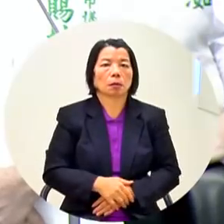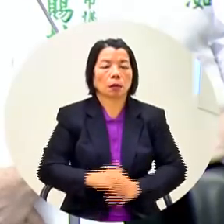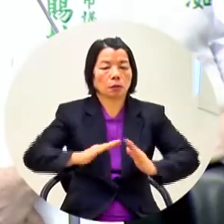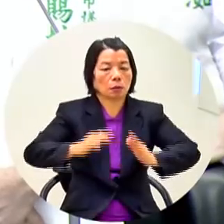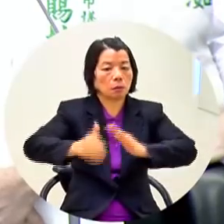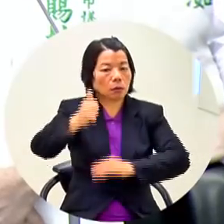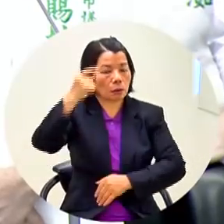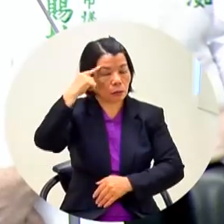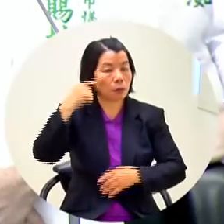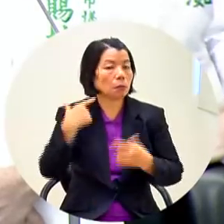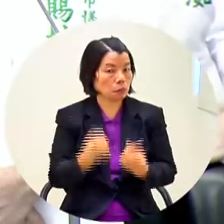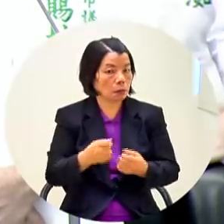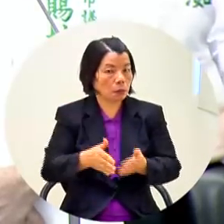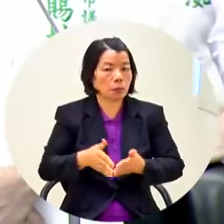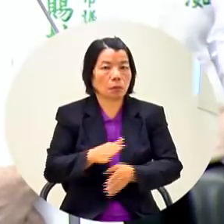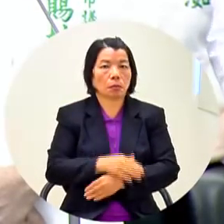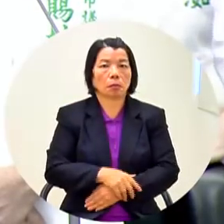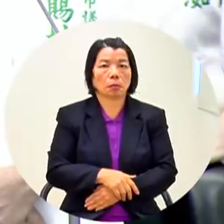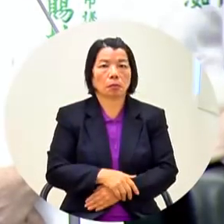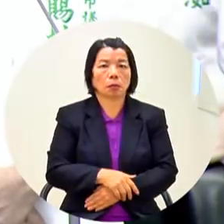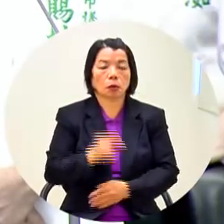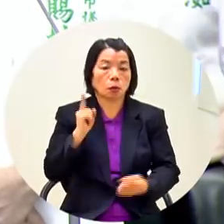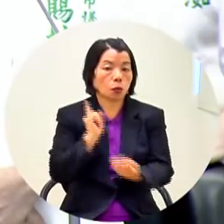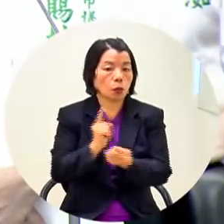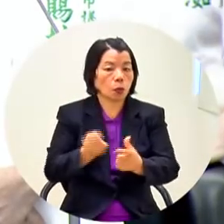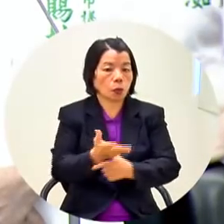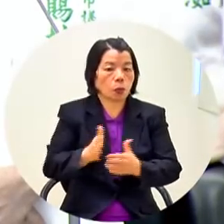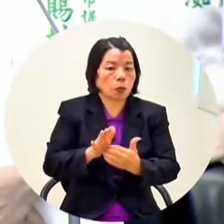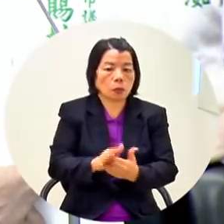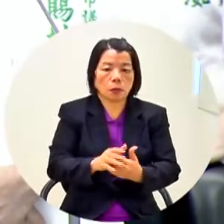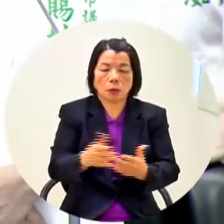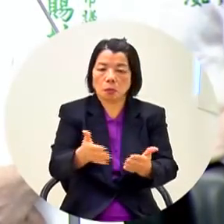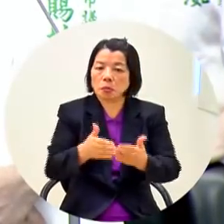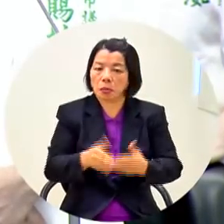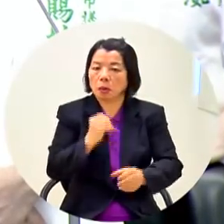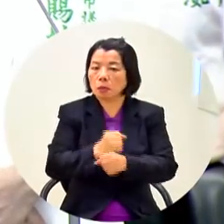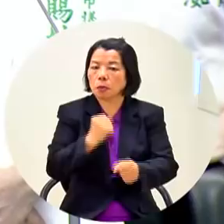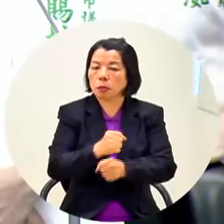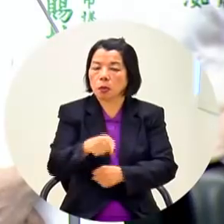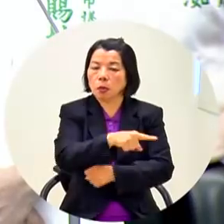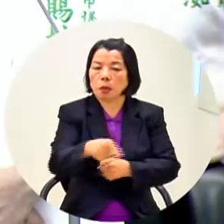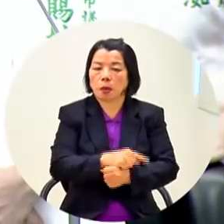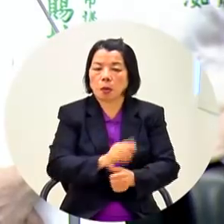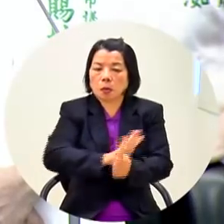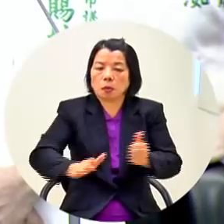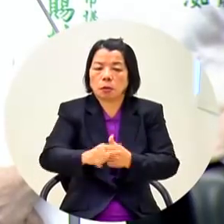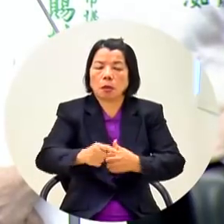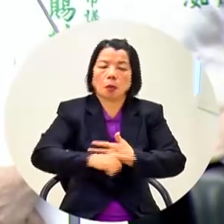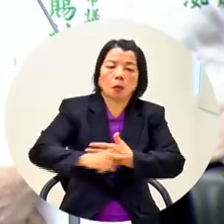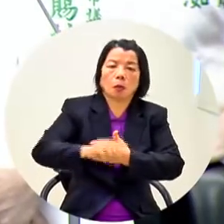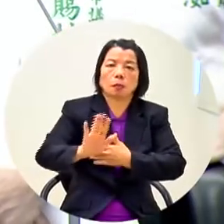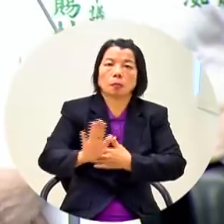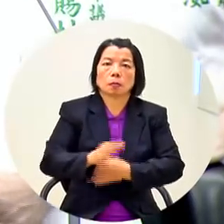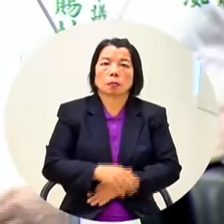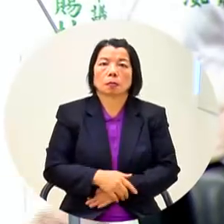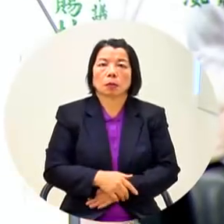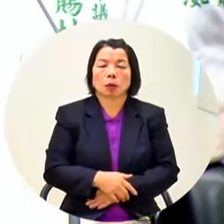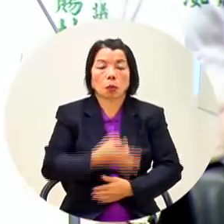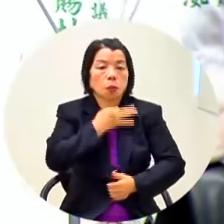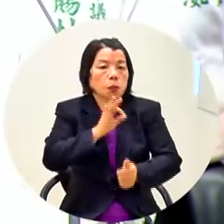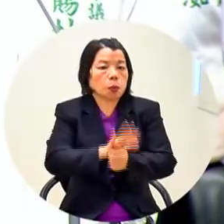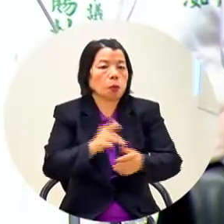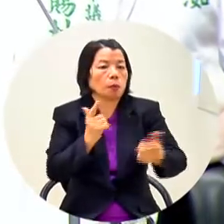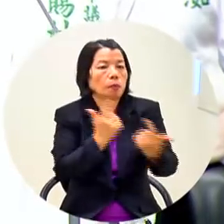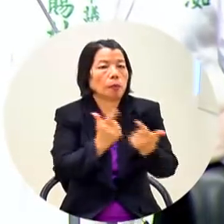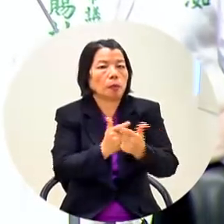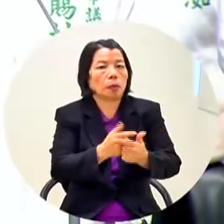同意，在防疫的部分不要制造恐慌，纾困的部分，咱尽量配合中央的，较